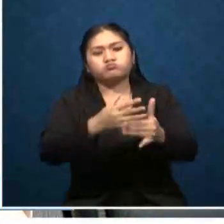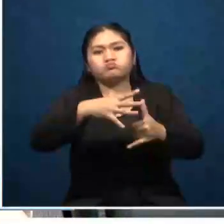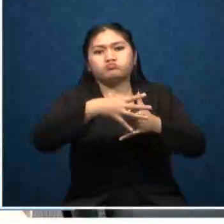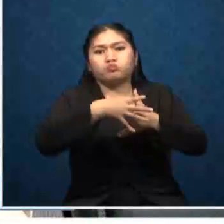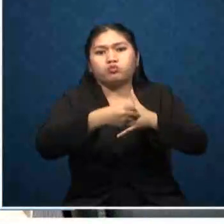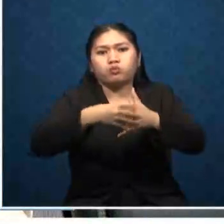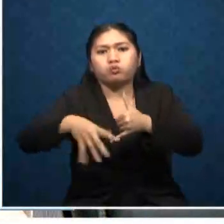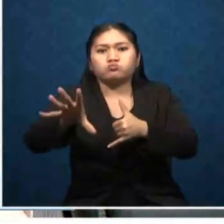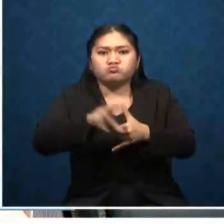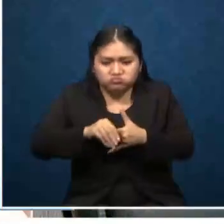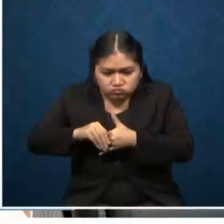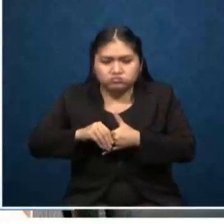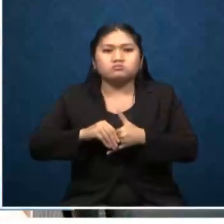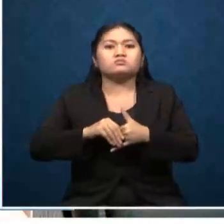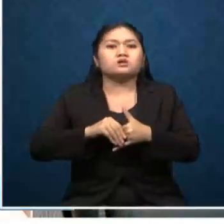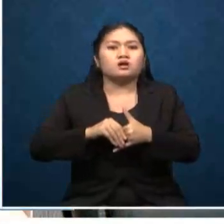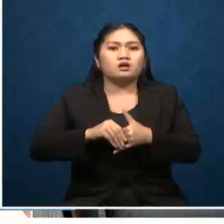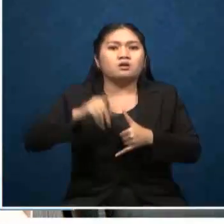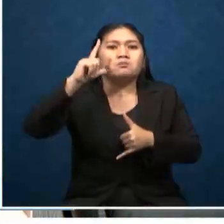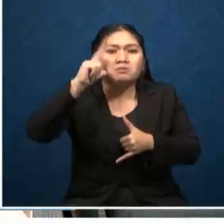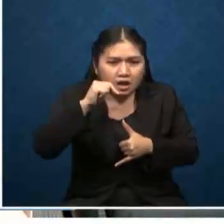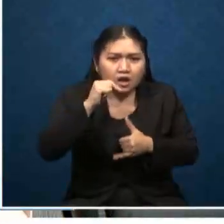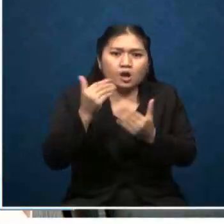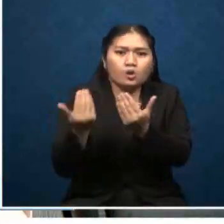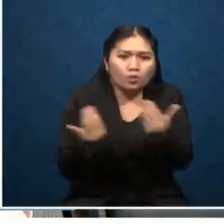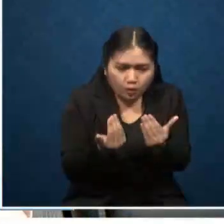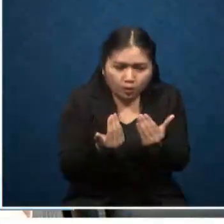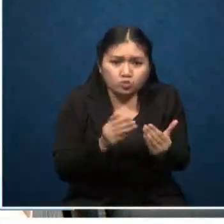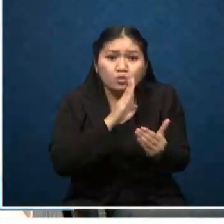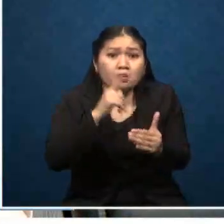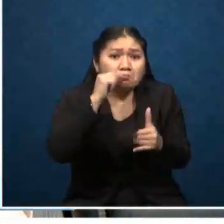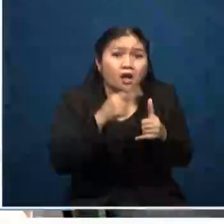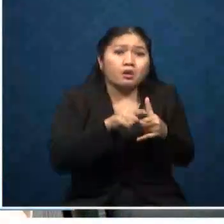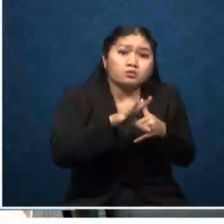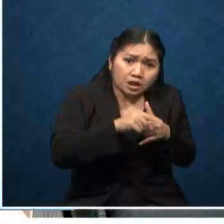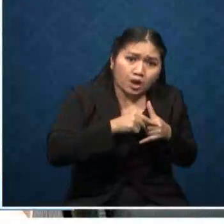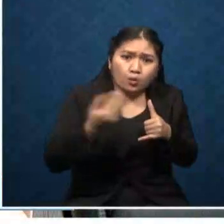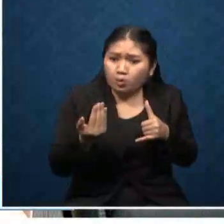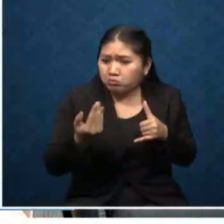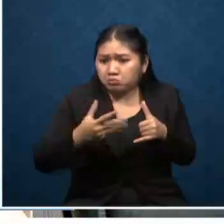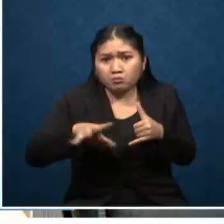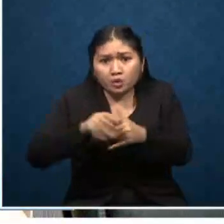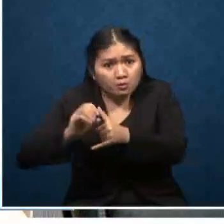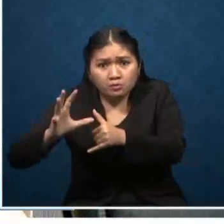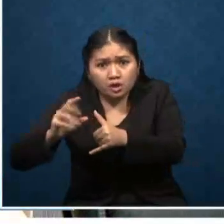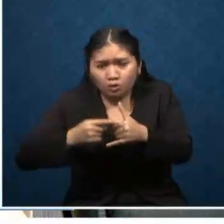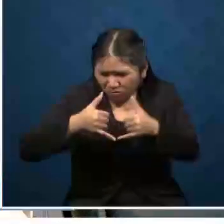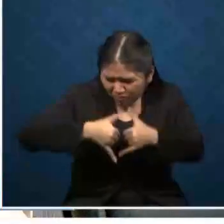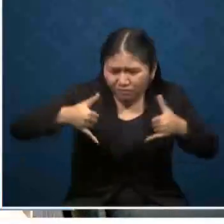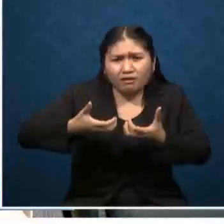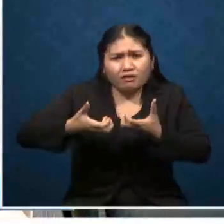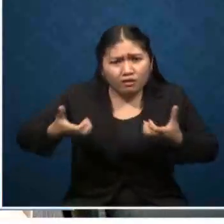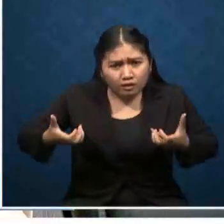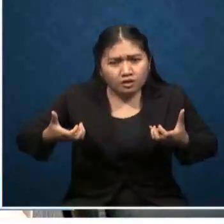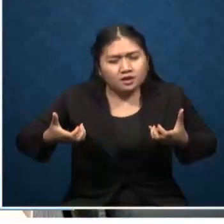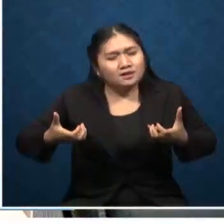ในทสุดแม่และลุกก็ต้องแย่กัน ถ้าลูก receivedถ้าแม่ติด ลกไม่ติดต่ ๆ เล่ี้เป็ต้นเพราฉะ steady เป็